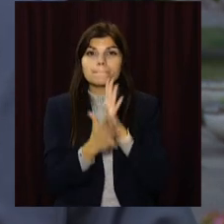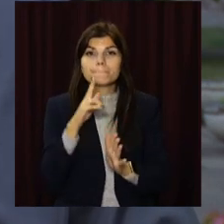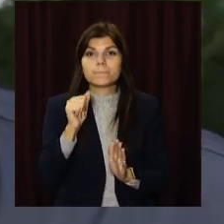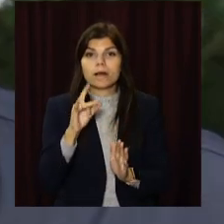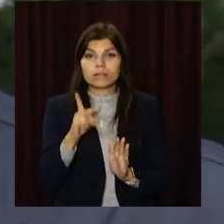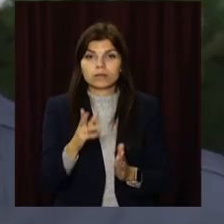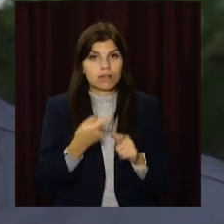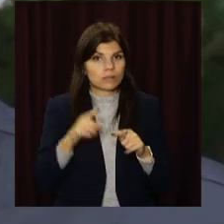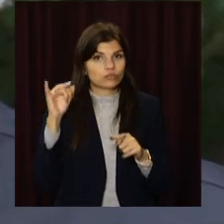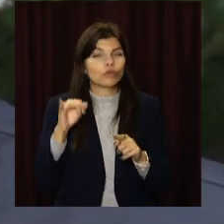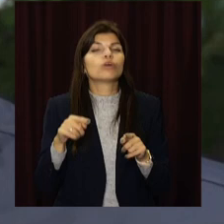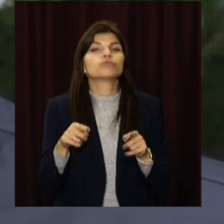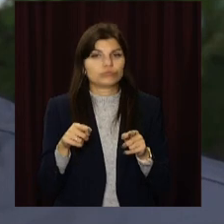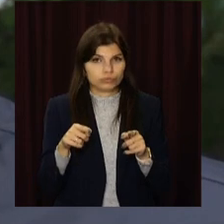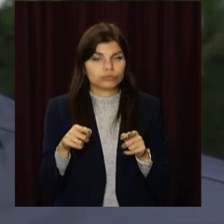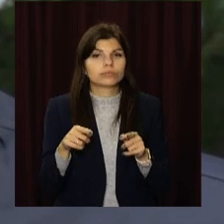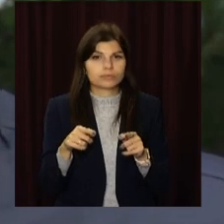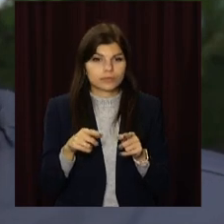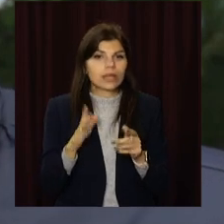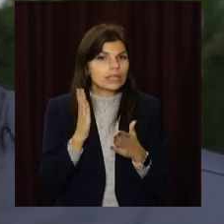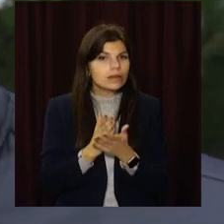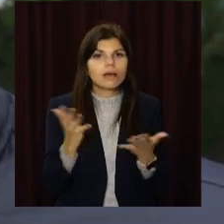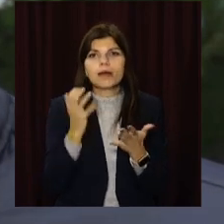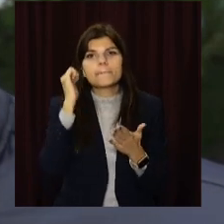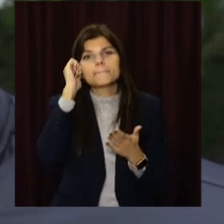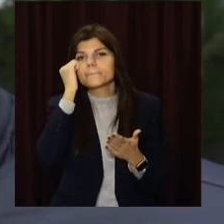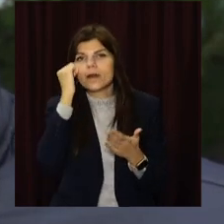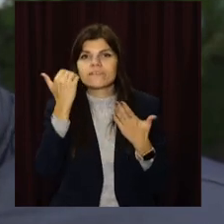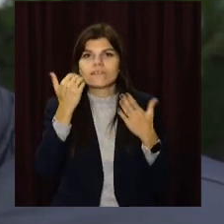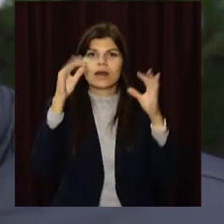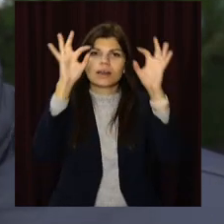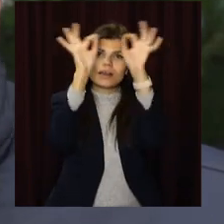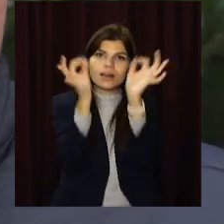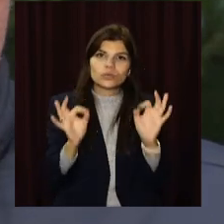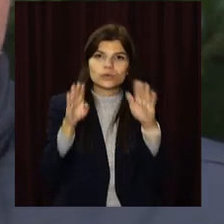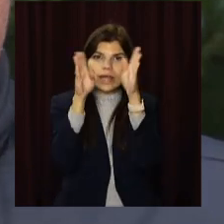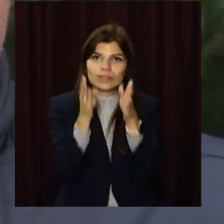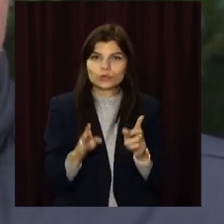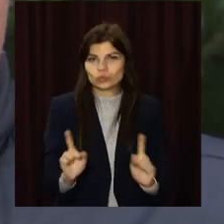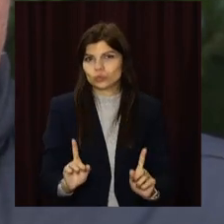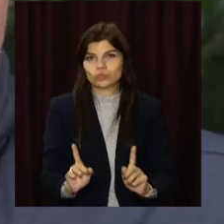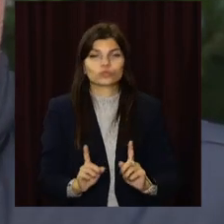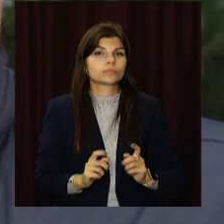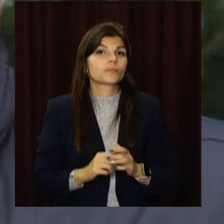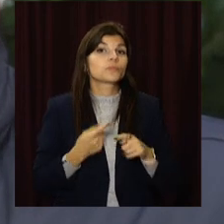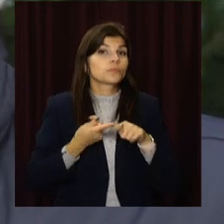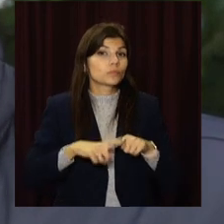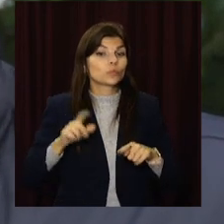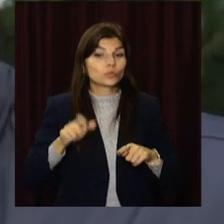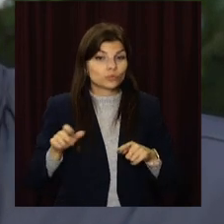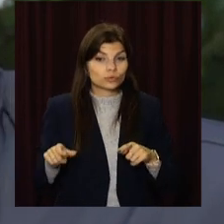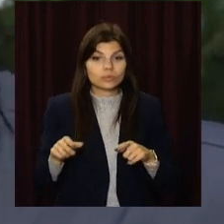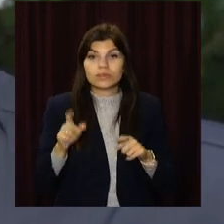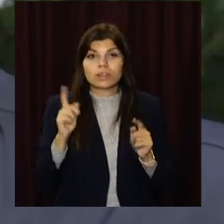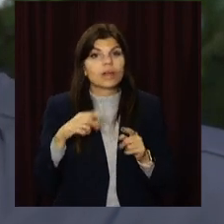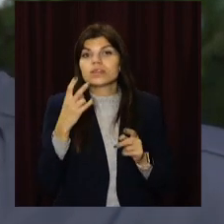історія. Практично у кожному парку є якась пам'ятка архітектури. Тому люди